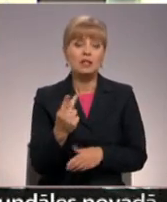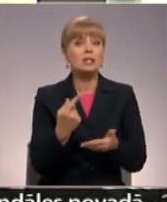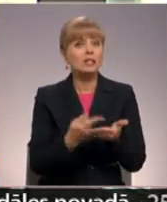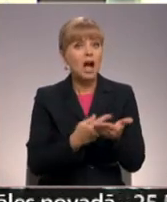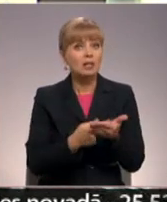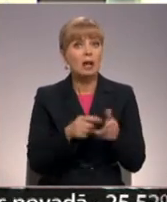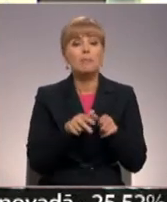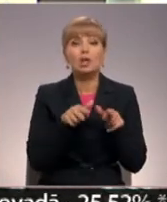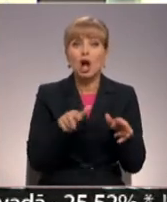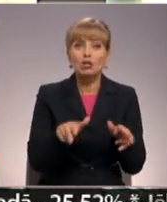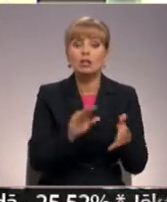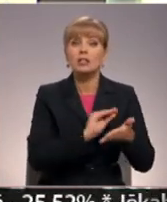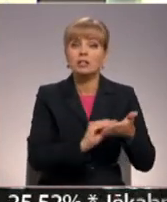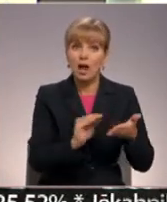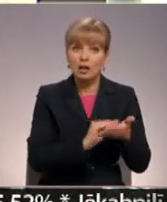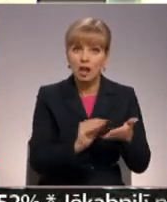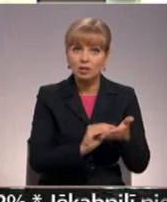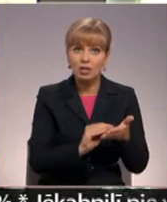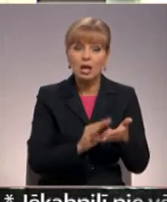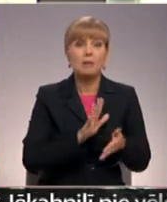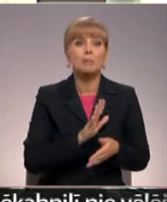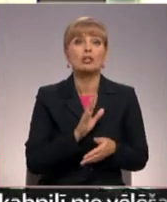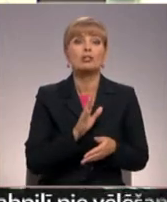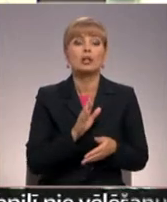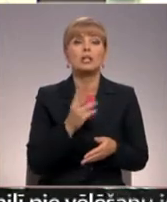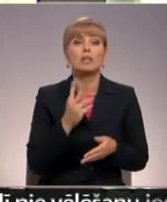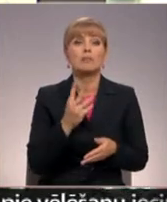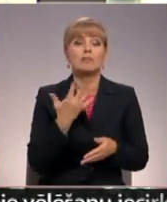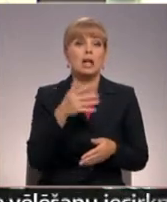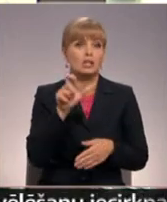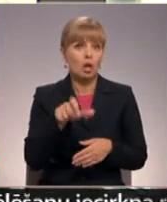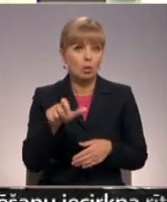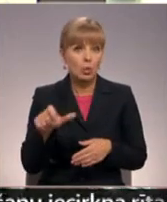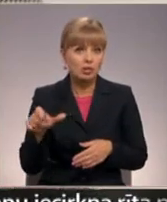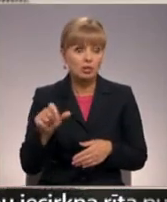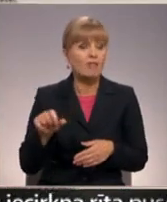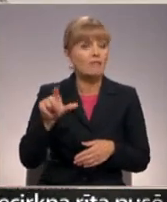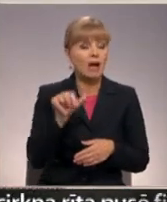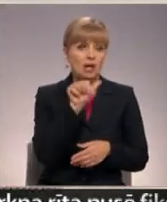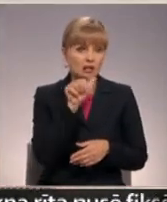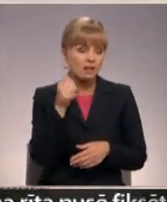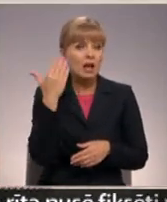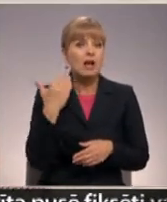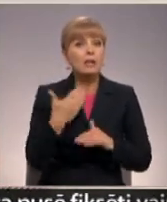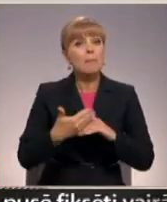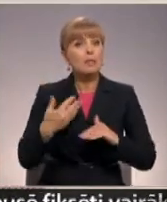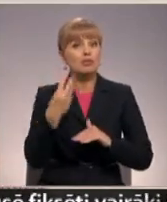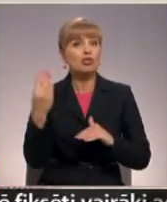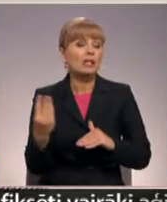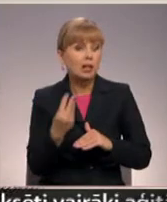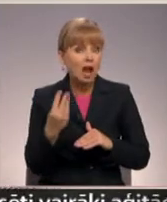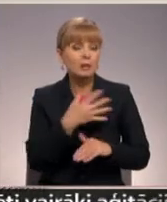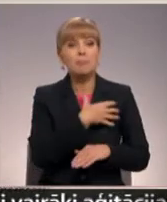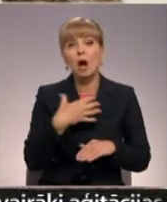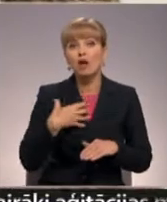skaitā priekšsēdētājs un sekretārs, un tātad 5 šie locekļi. Mēs jau vairāk arī nevaram. Ventspilī pirms 4 gadiem aizvadītajās